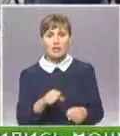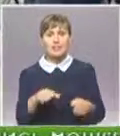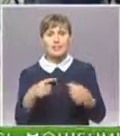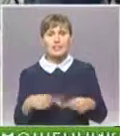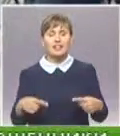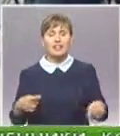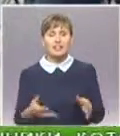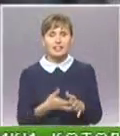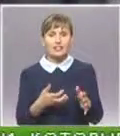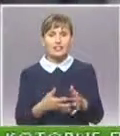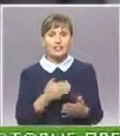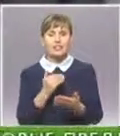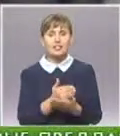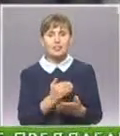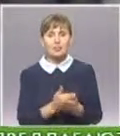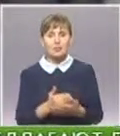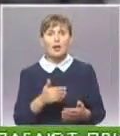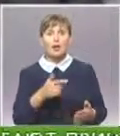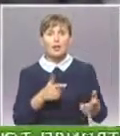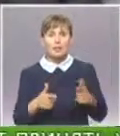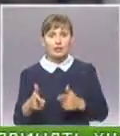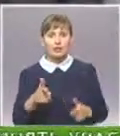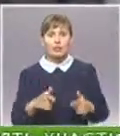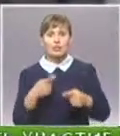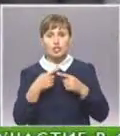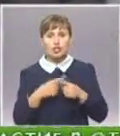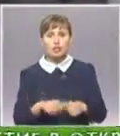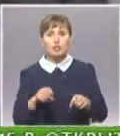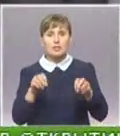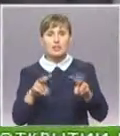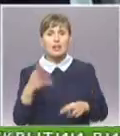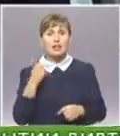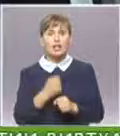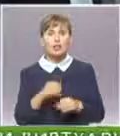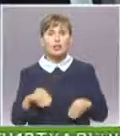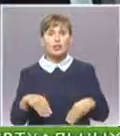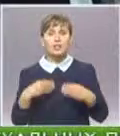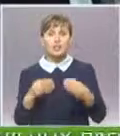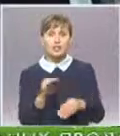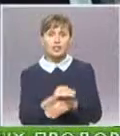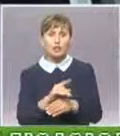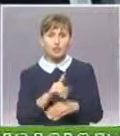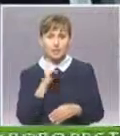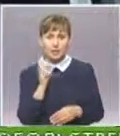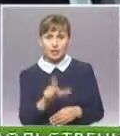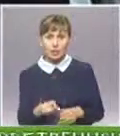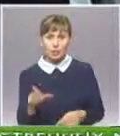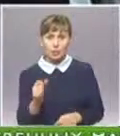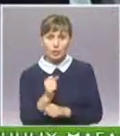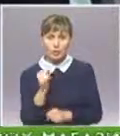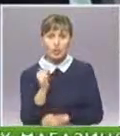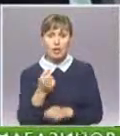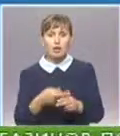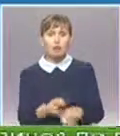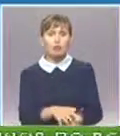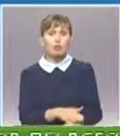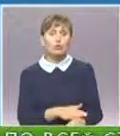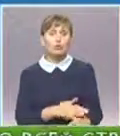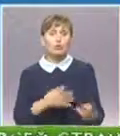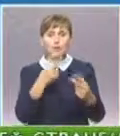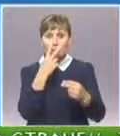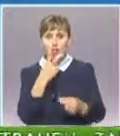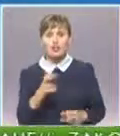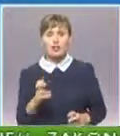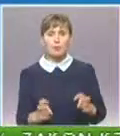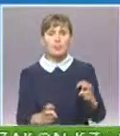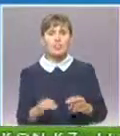некоторых недостатков в системе подготовки технических специалистов. Например, когда работодатели критикуют молодых работников, которые долго адаптируются на